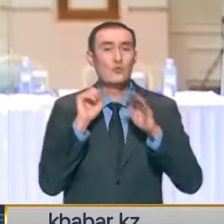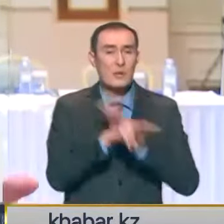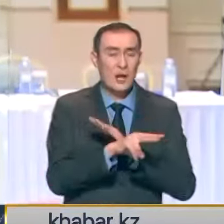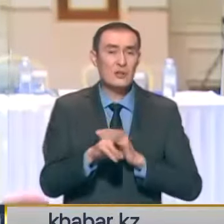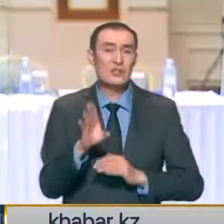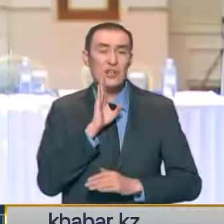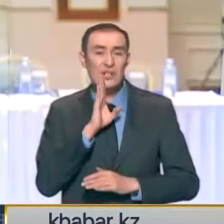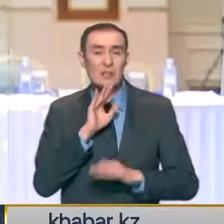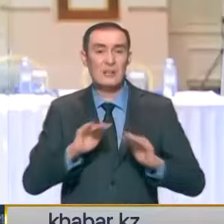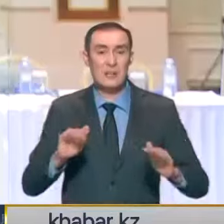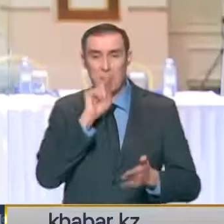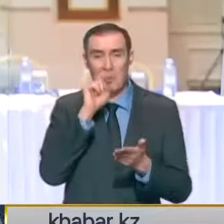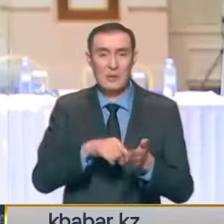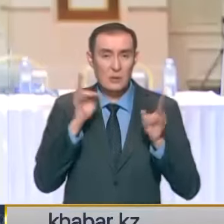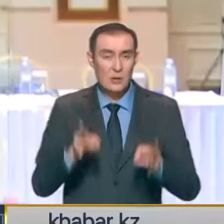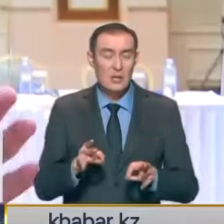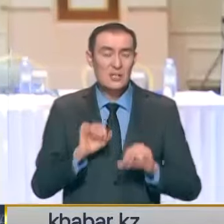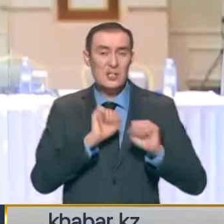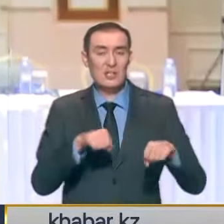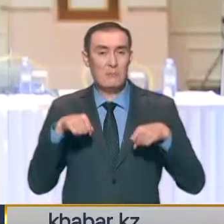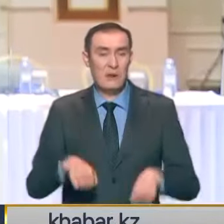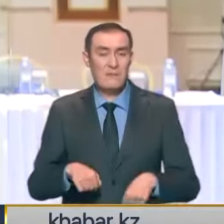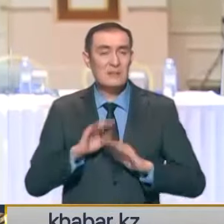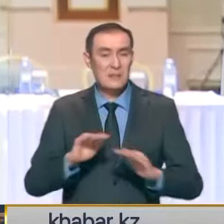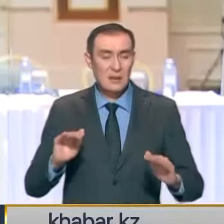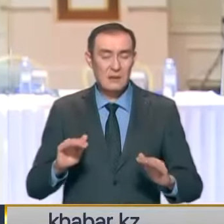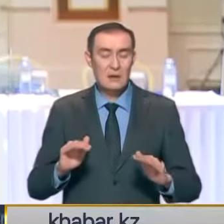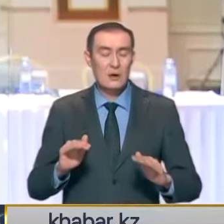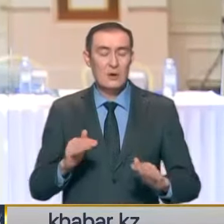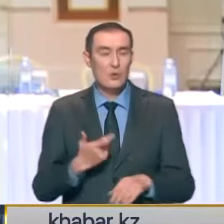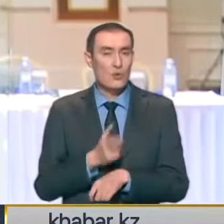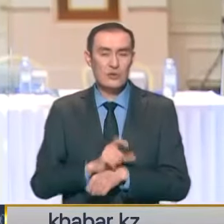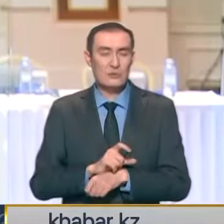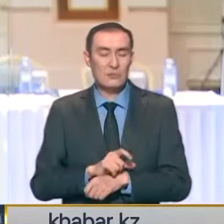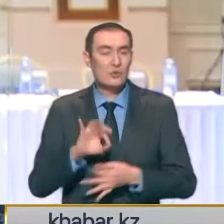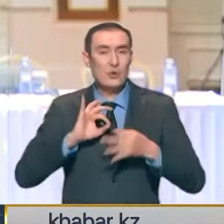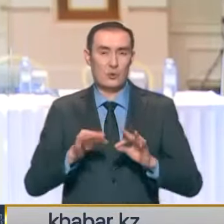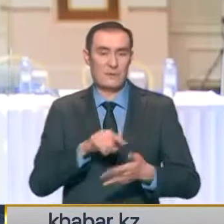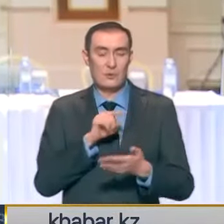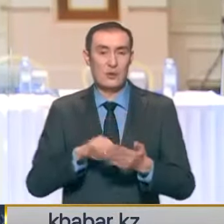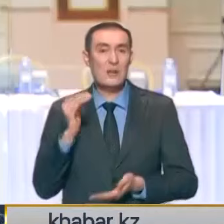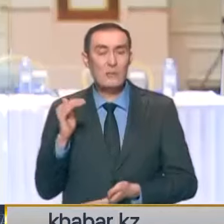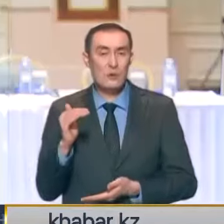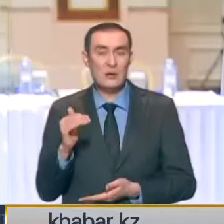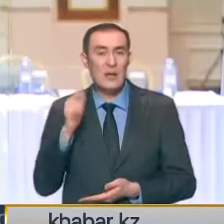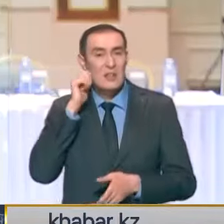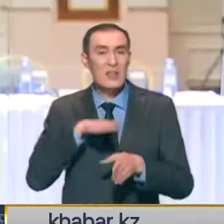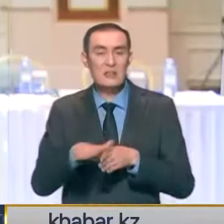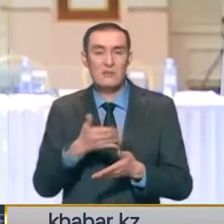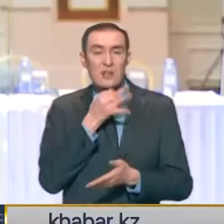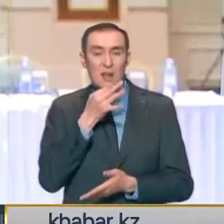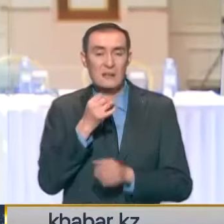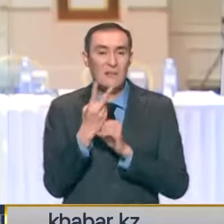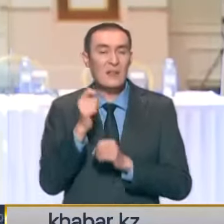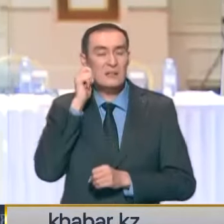дети попадают в объекты. Защита прав несовершеннолетних, она вообще остается такой, знаете, нерешенной. Ребенок несовершеннолетний, да,